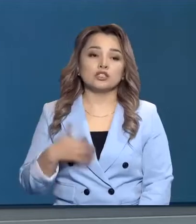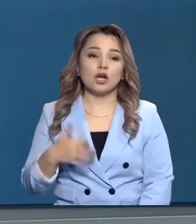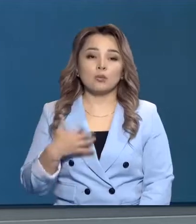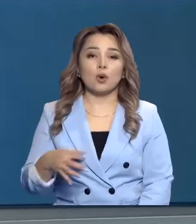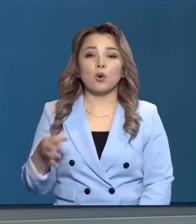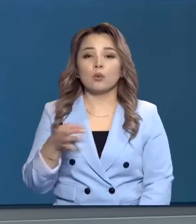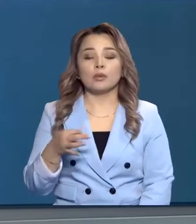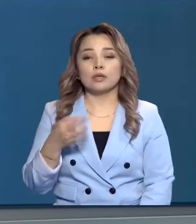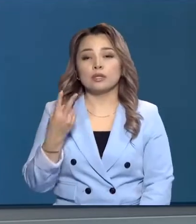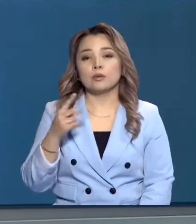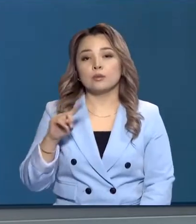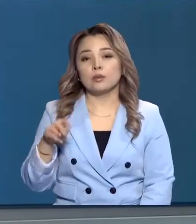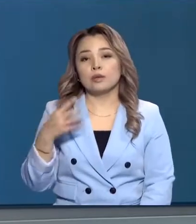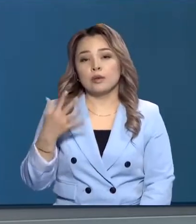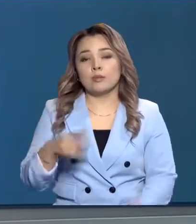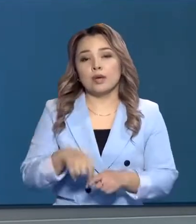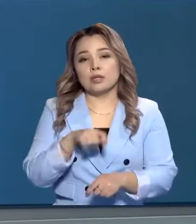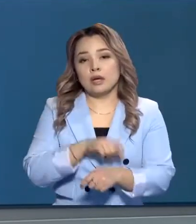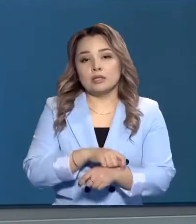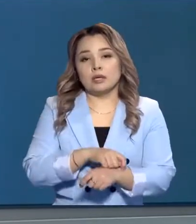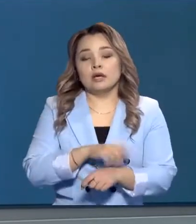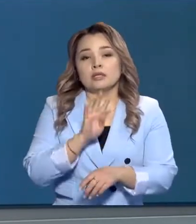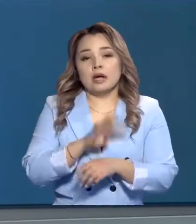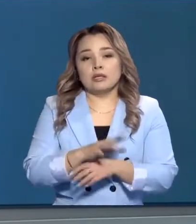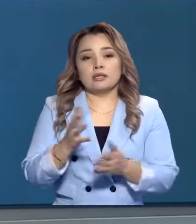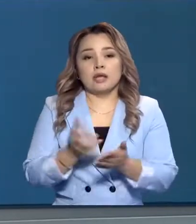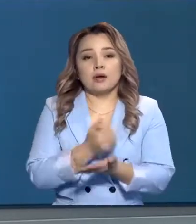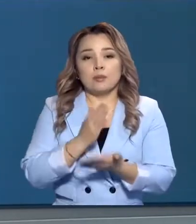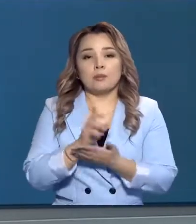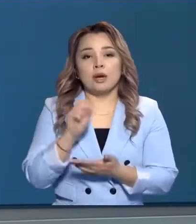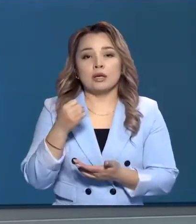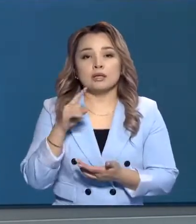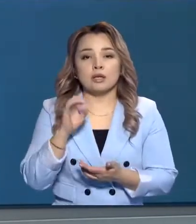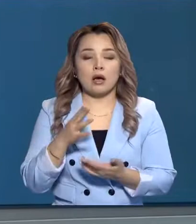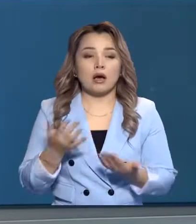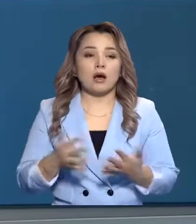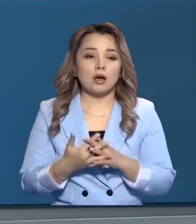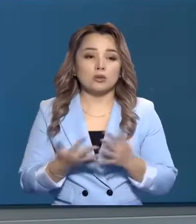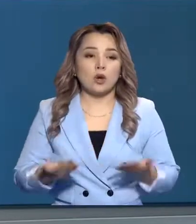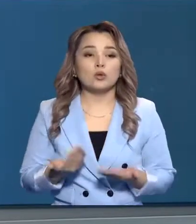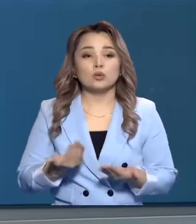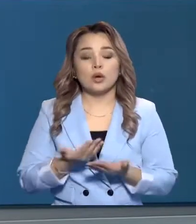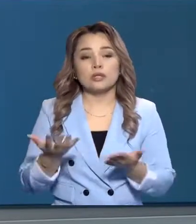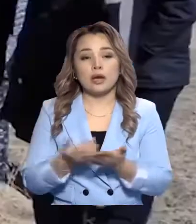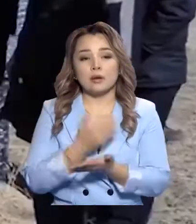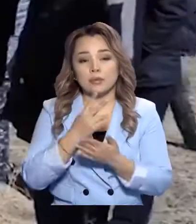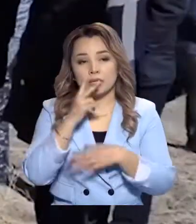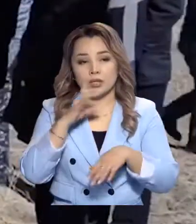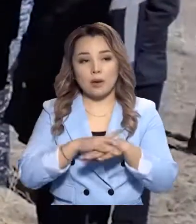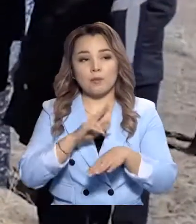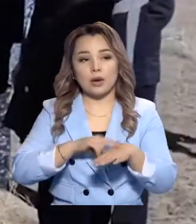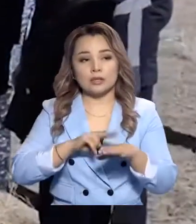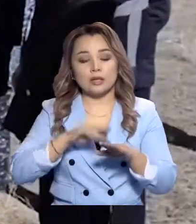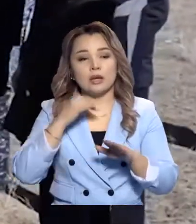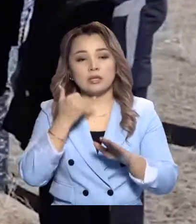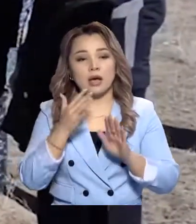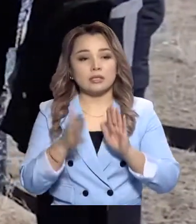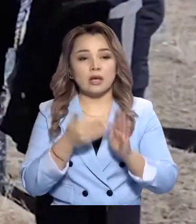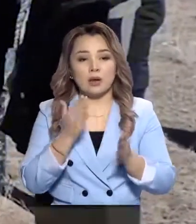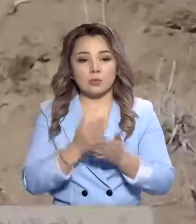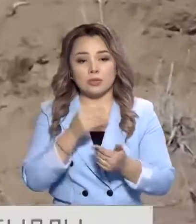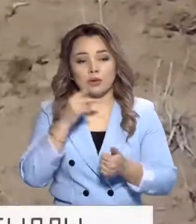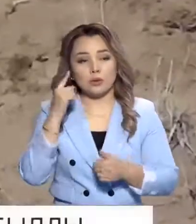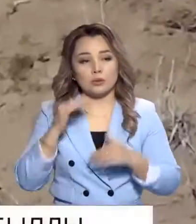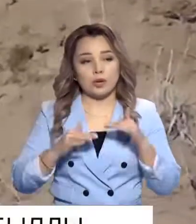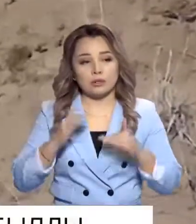Жалғастырам, Жамбыл облысында 2,5 метрлік снаряд табылды. Оны Байзақ ауданының тұрғыны байқа полицияға хабар берген. Құмда аумақтан табылған күдікті